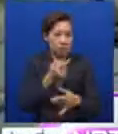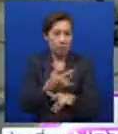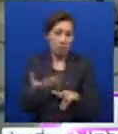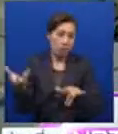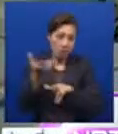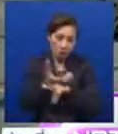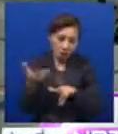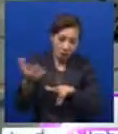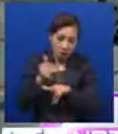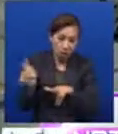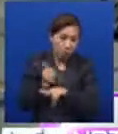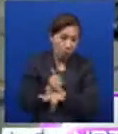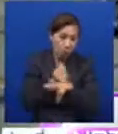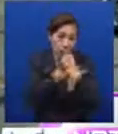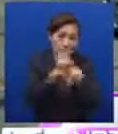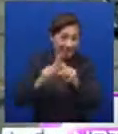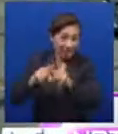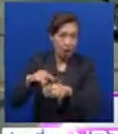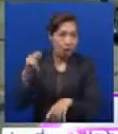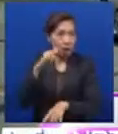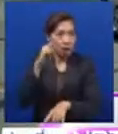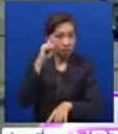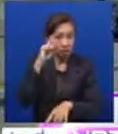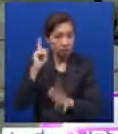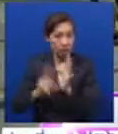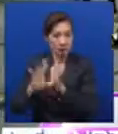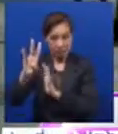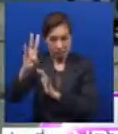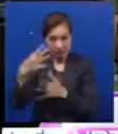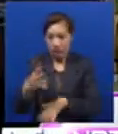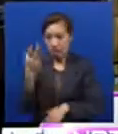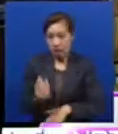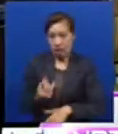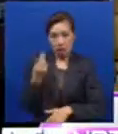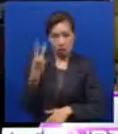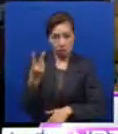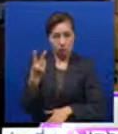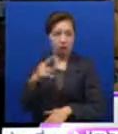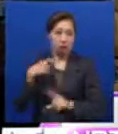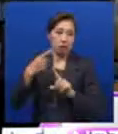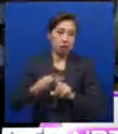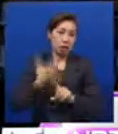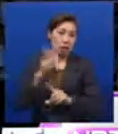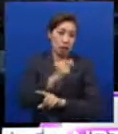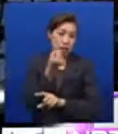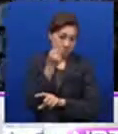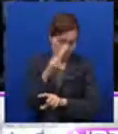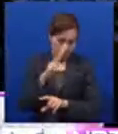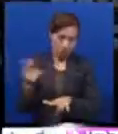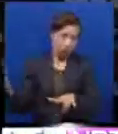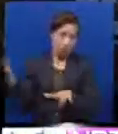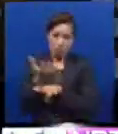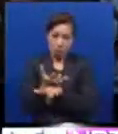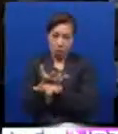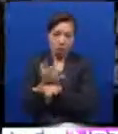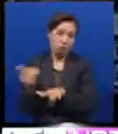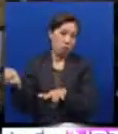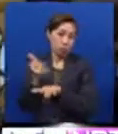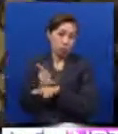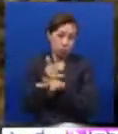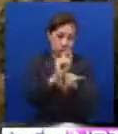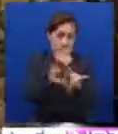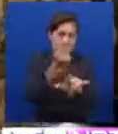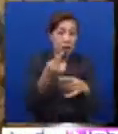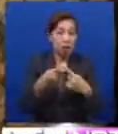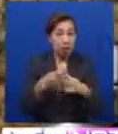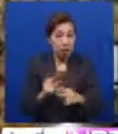แล้วเสร็จไป7เที่ยวบินยังเหลือภารกิจอีก2เที่ยวบินซึ่งจะออกเดินทางวันที่12พฤษภาคมนี้ส่วนภารกิจต่อเนื่องหลังจากนี้ต้